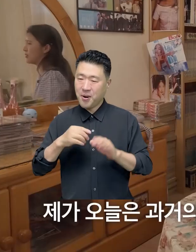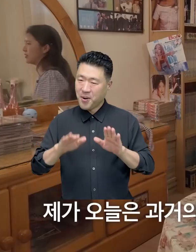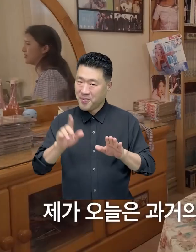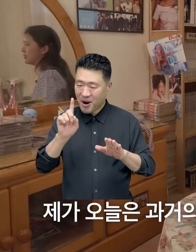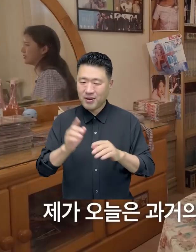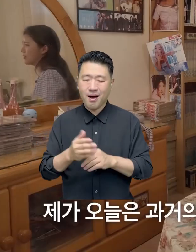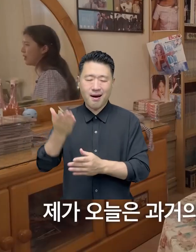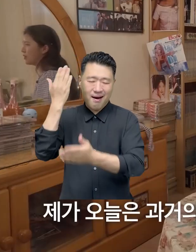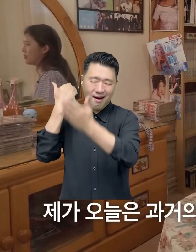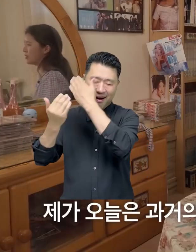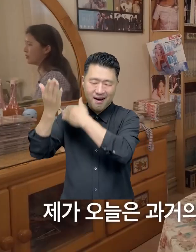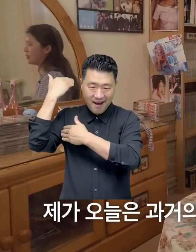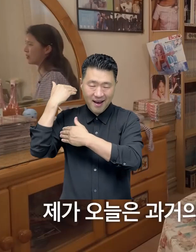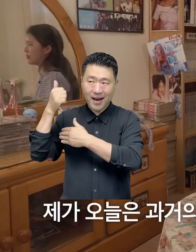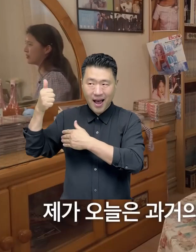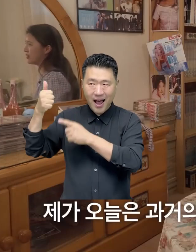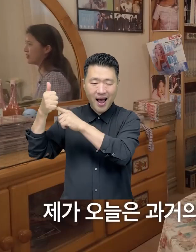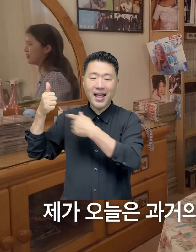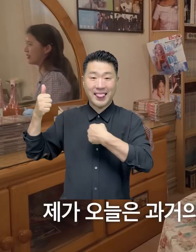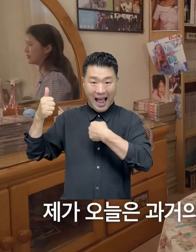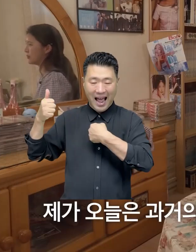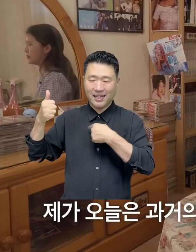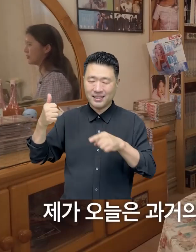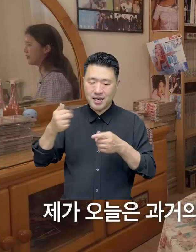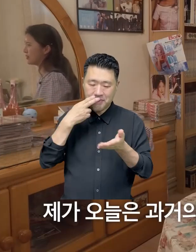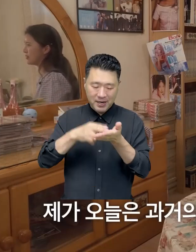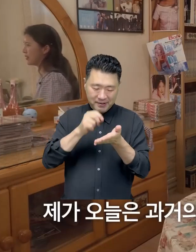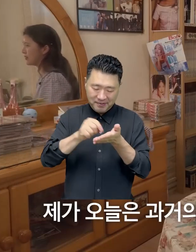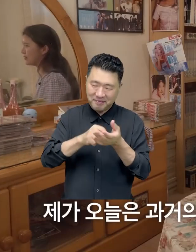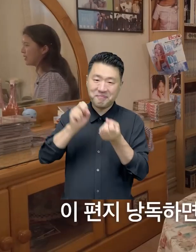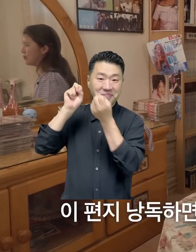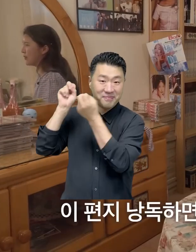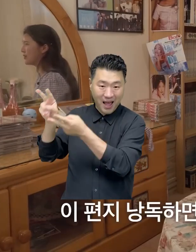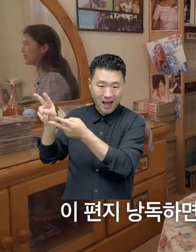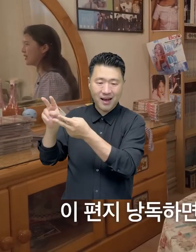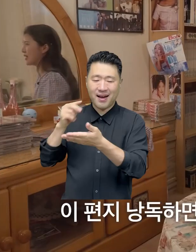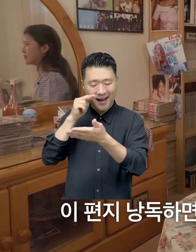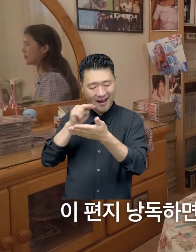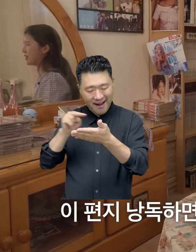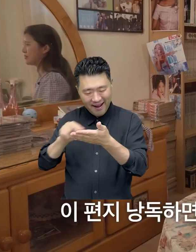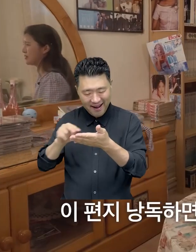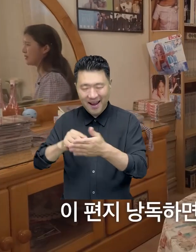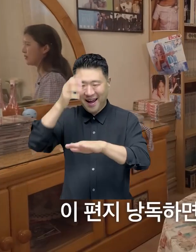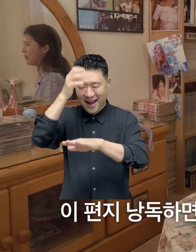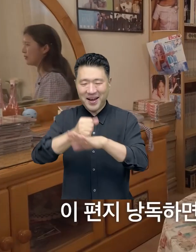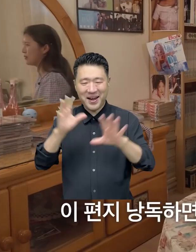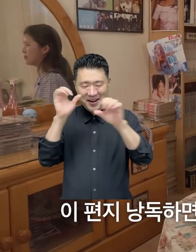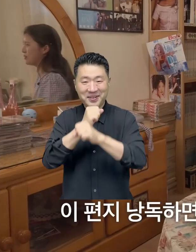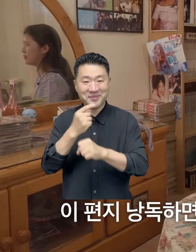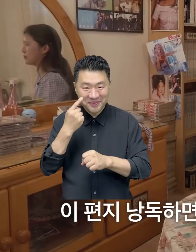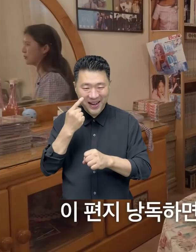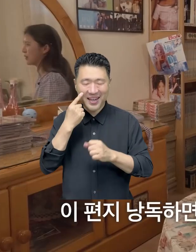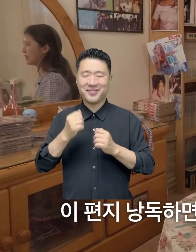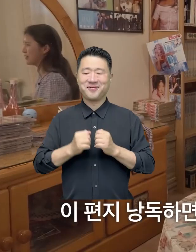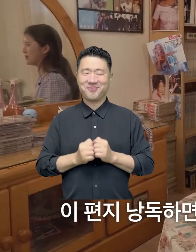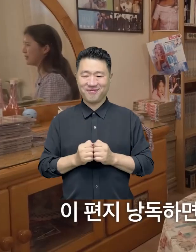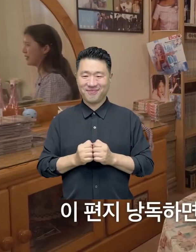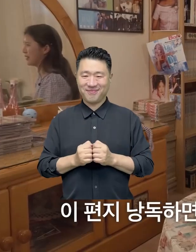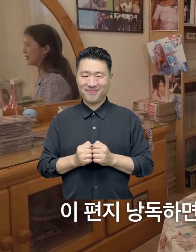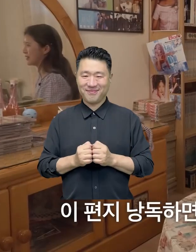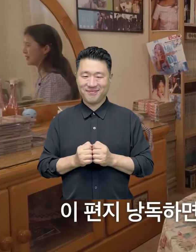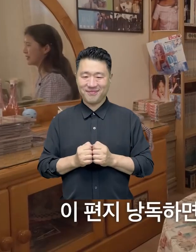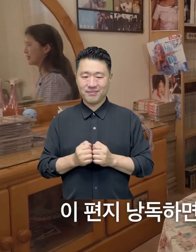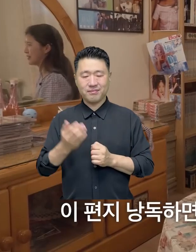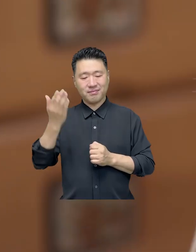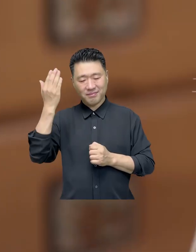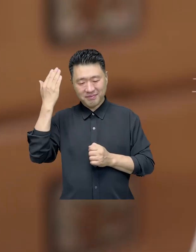제가 오늘은 과거에 저에게 편지를 한 통 써왔는데요. 이 편지 낭독하면서 마무리해보도록